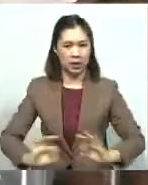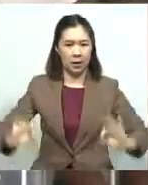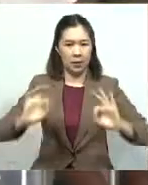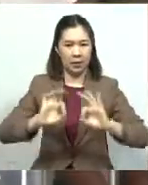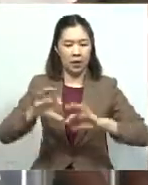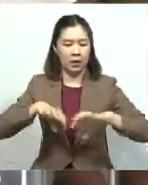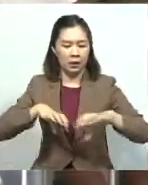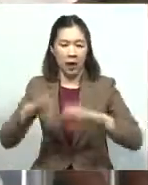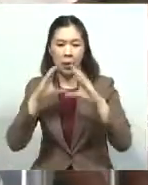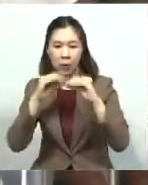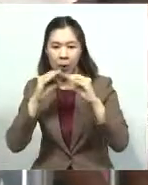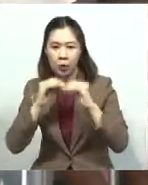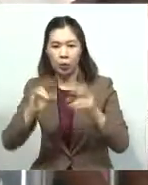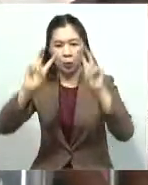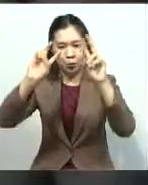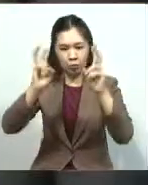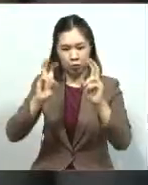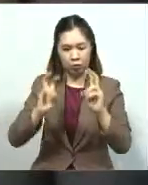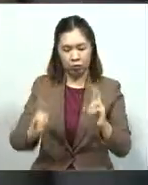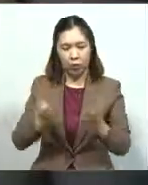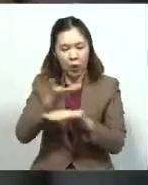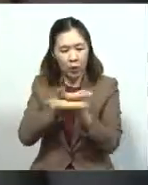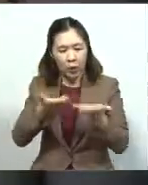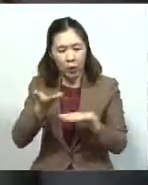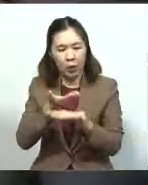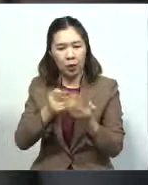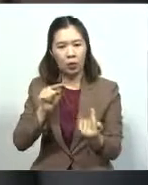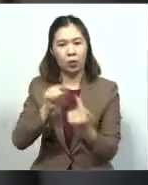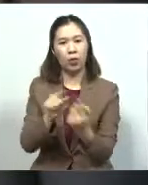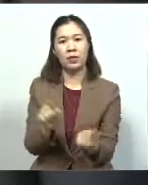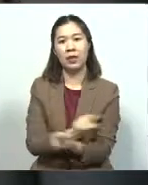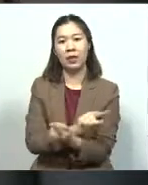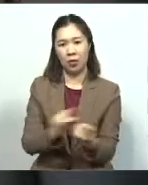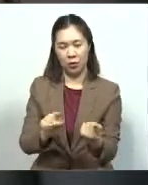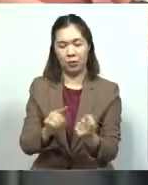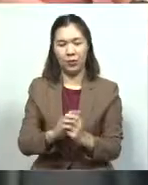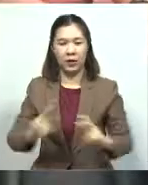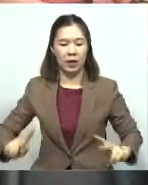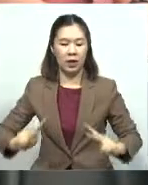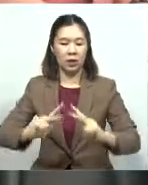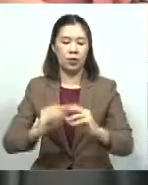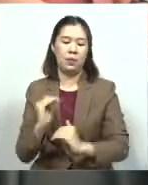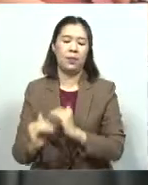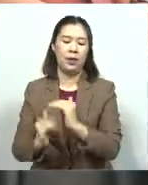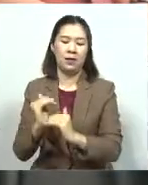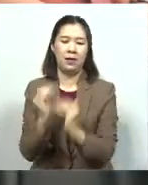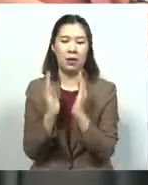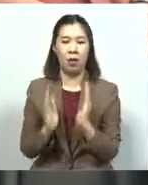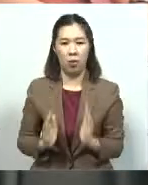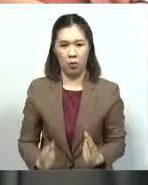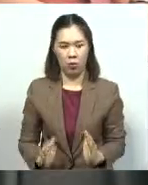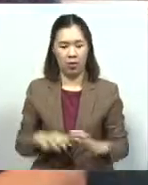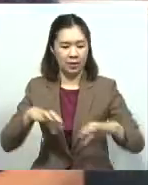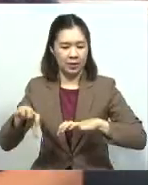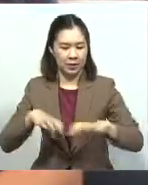ดประชุมหารือในเรื่องต่างๆของประเทศสมาชิกโดยเฉพาะกิจการสังคมค่ะทางกระทรวงการพัฒนาสังคมและความมั่นคงของมนุษย์ก็เลยเตรียม